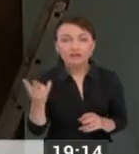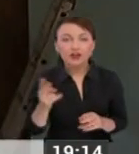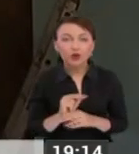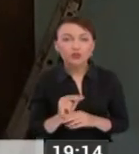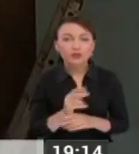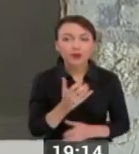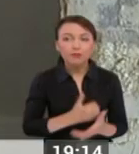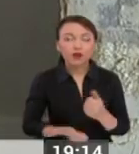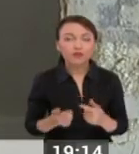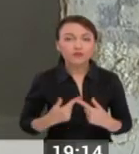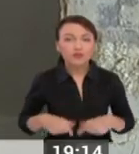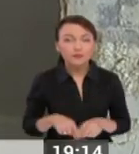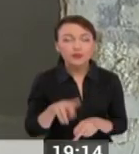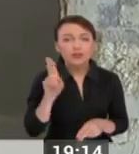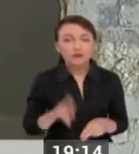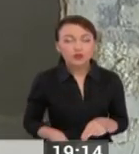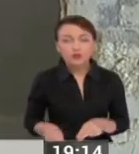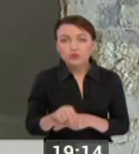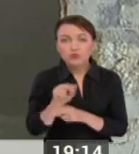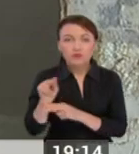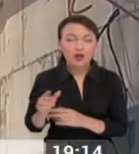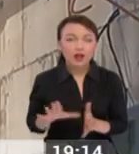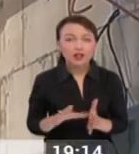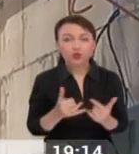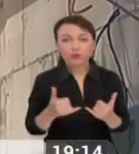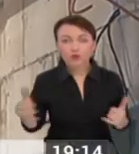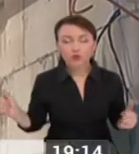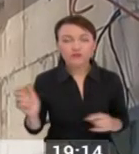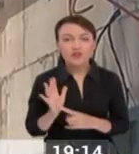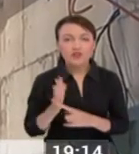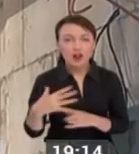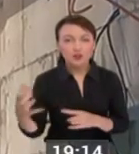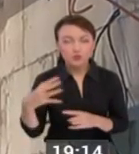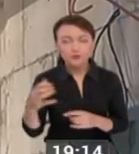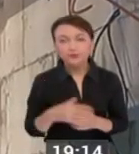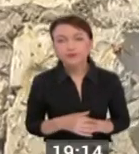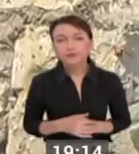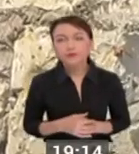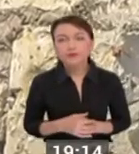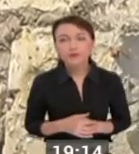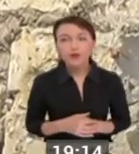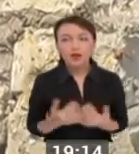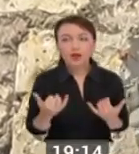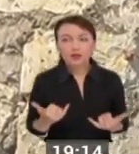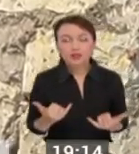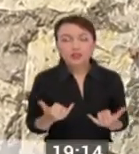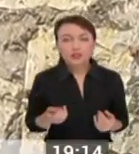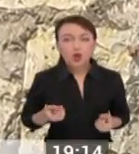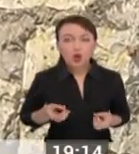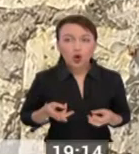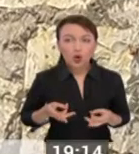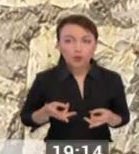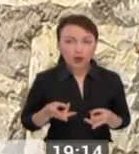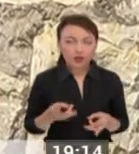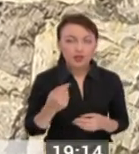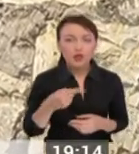приймального відділення. Завершать монтувати електропроводку і вентиляцію. Завели інженерію, зараз опалення, раз питання